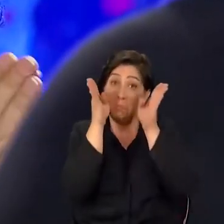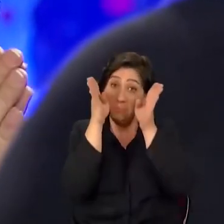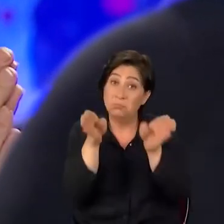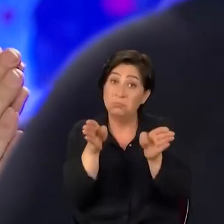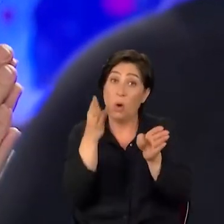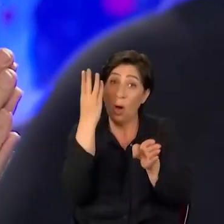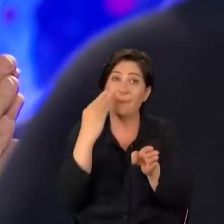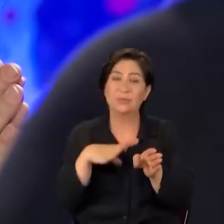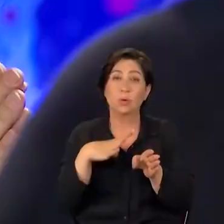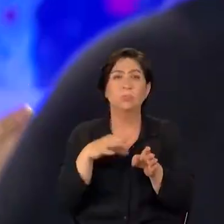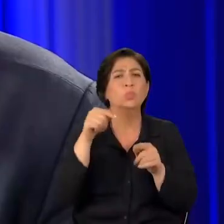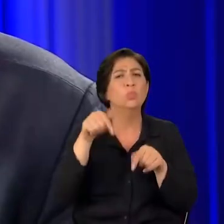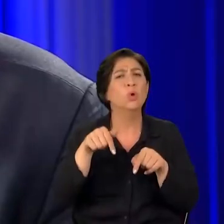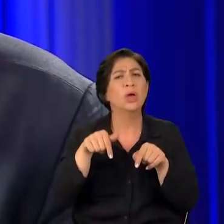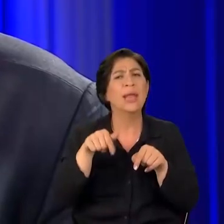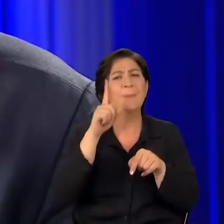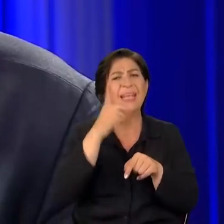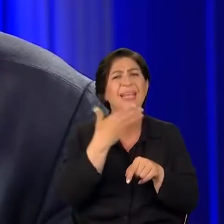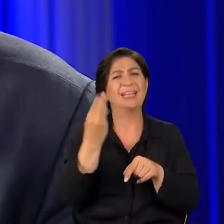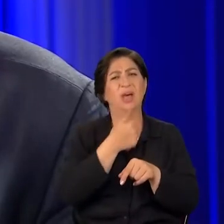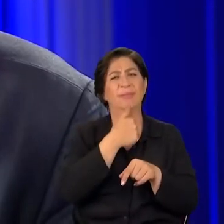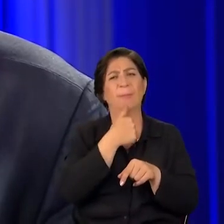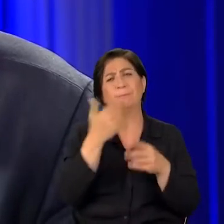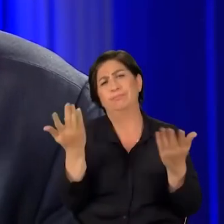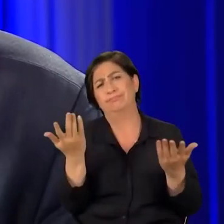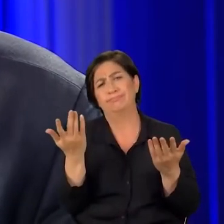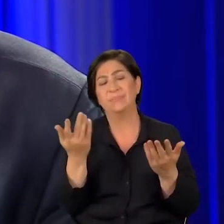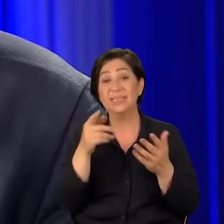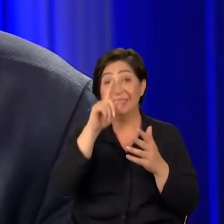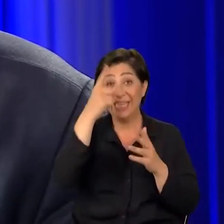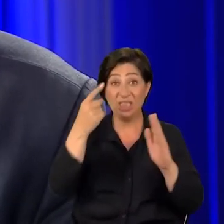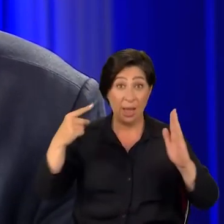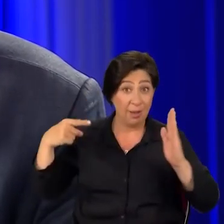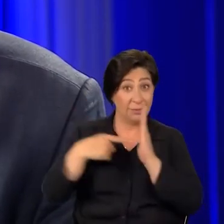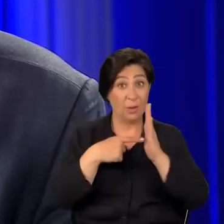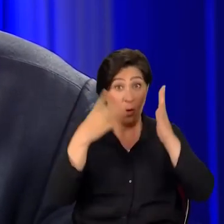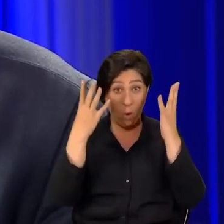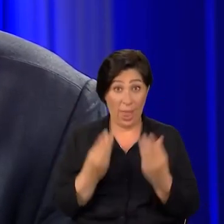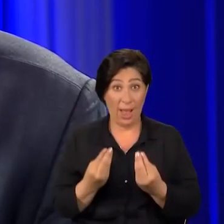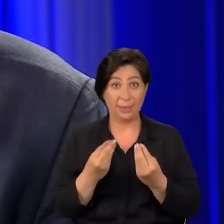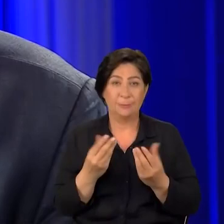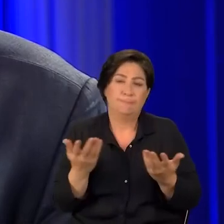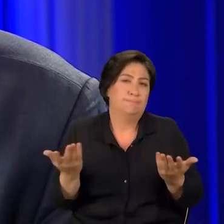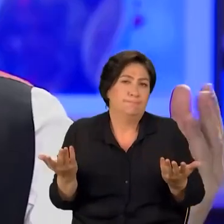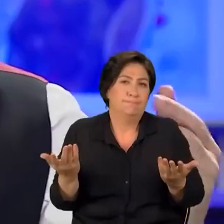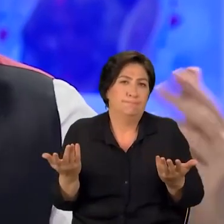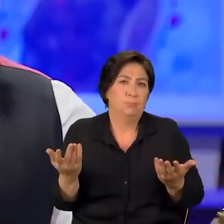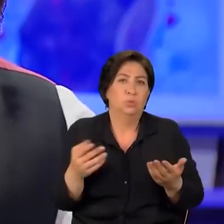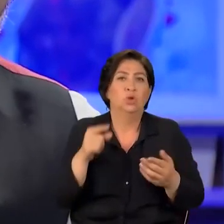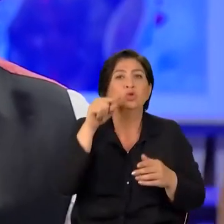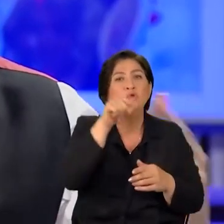bakış açınızı öğrenmek istiyorum. Acaba bugün herhangi bir genç adam sadece ideolojik olarak yani